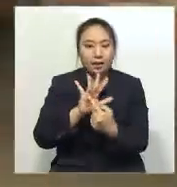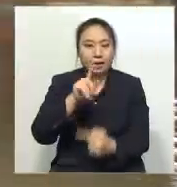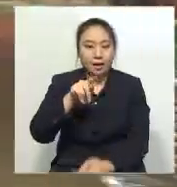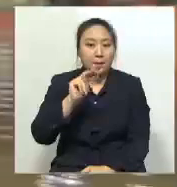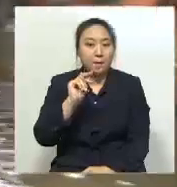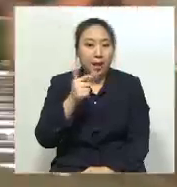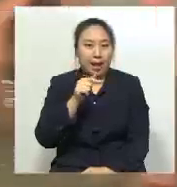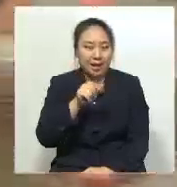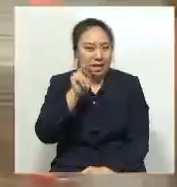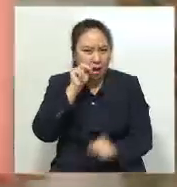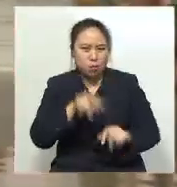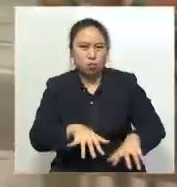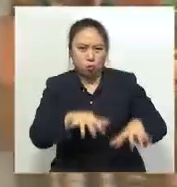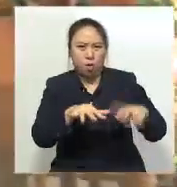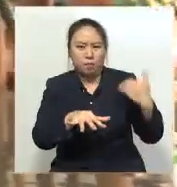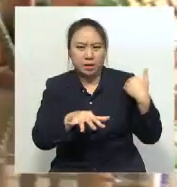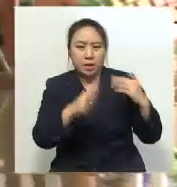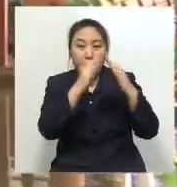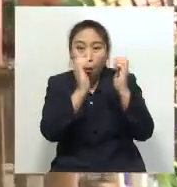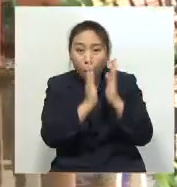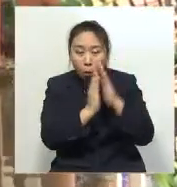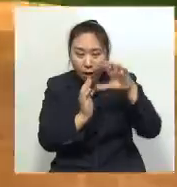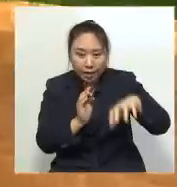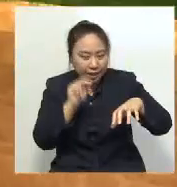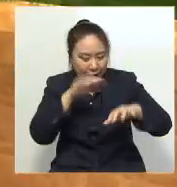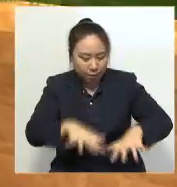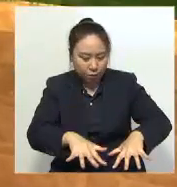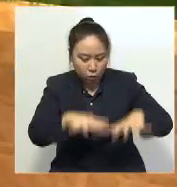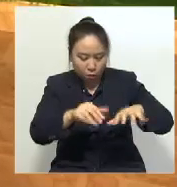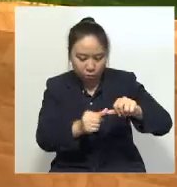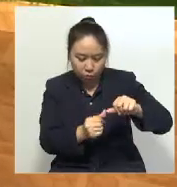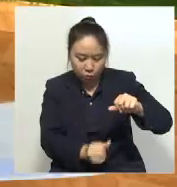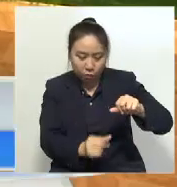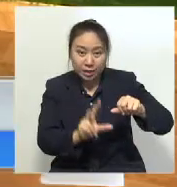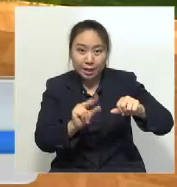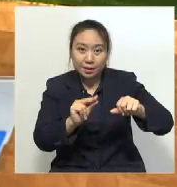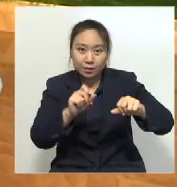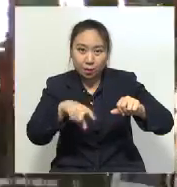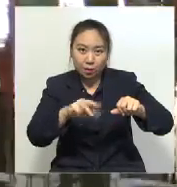มด้วยเช่นกันค่ะโดยภายในวัดน้ำท่วมประมาณ30เซนติเมตรค่ะ